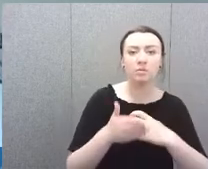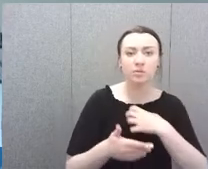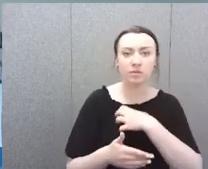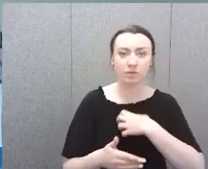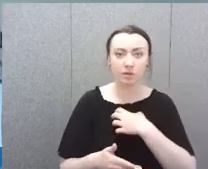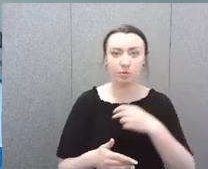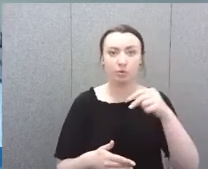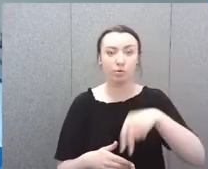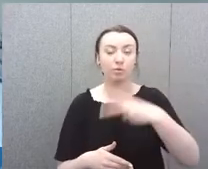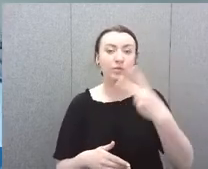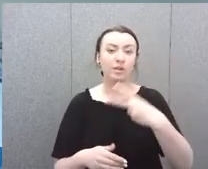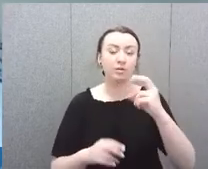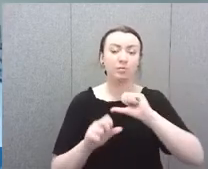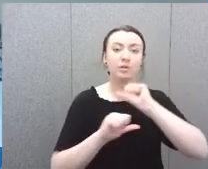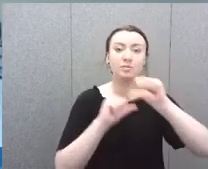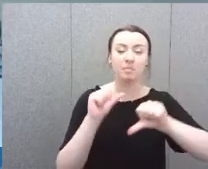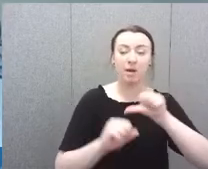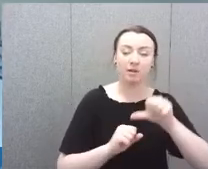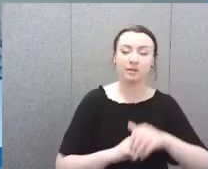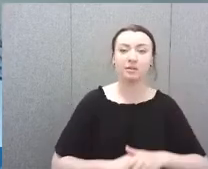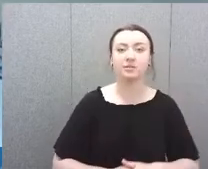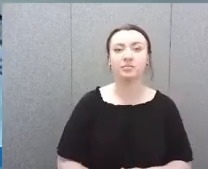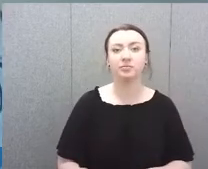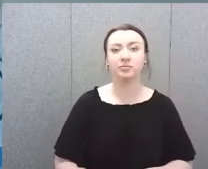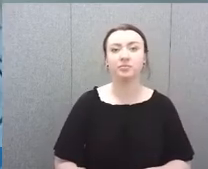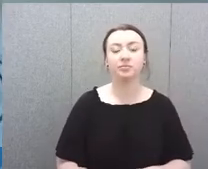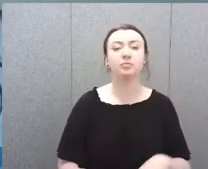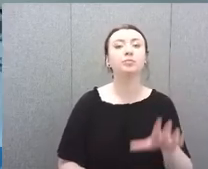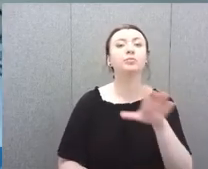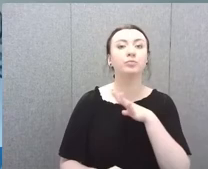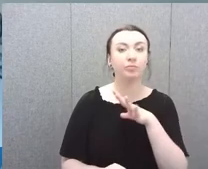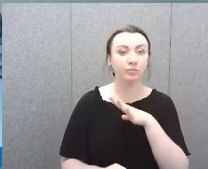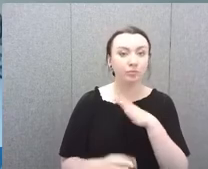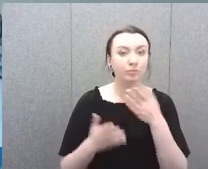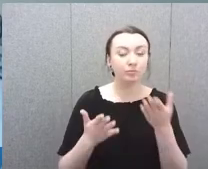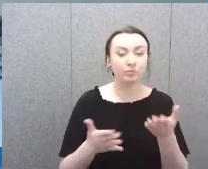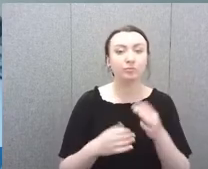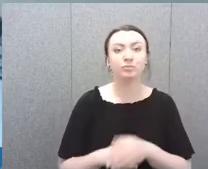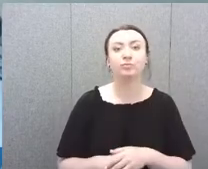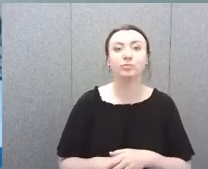Местные выборы в 2020 году были первыми выборами, когда